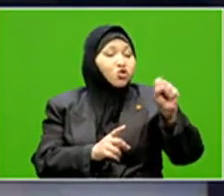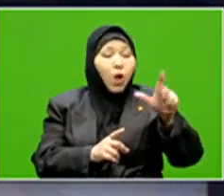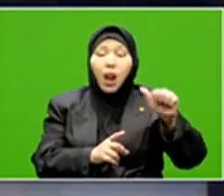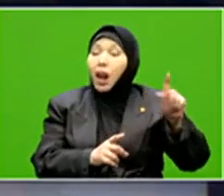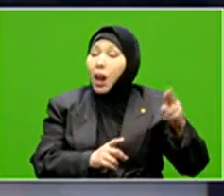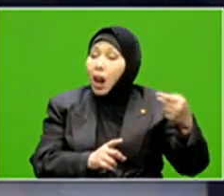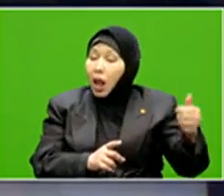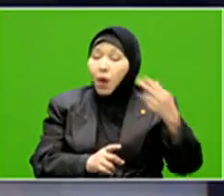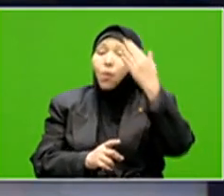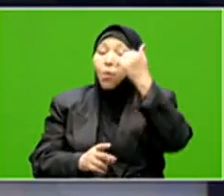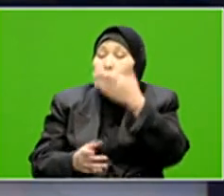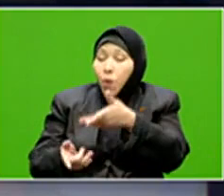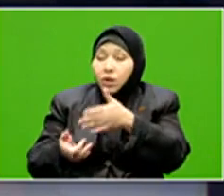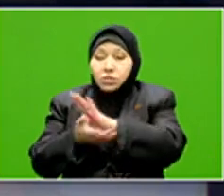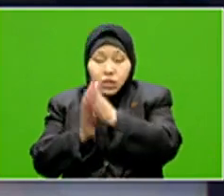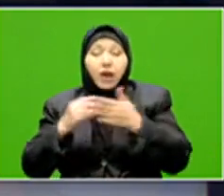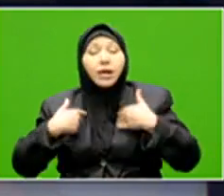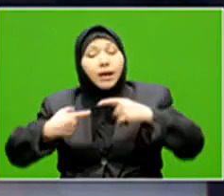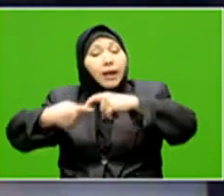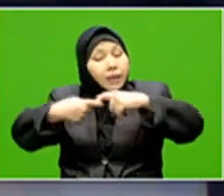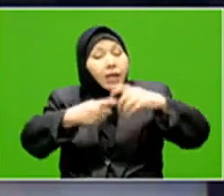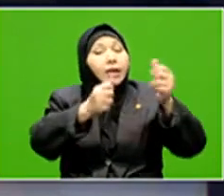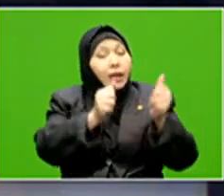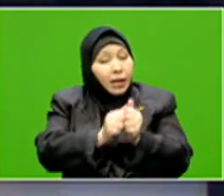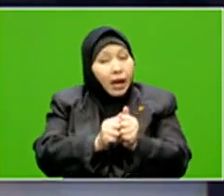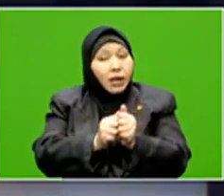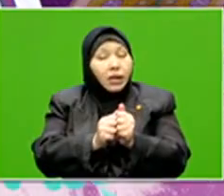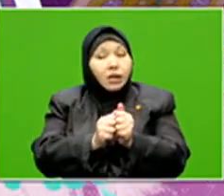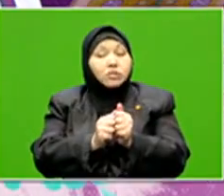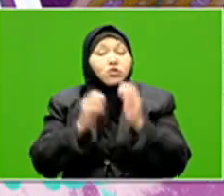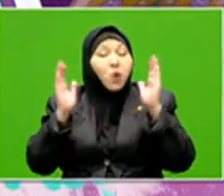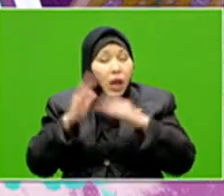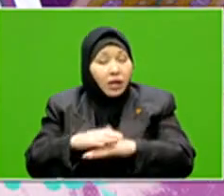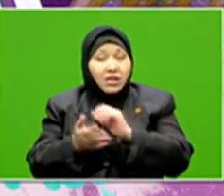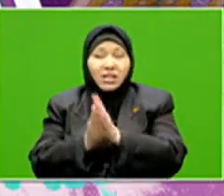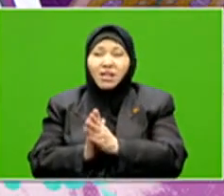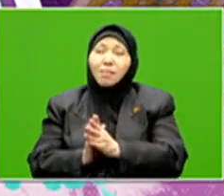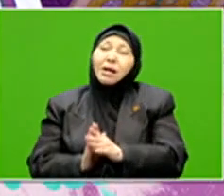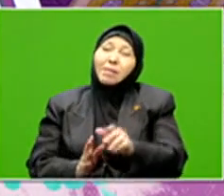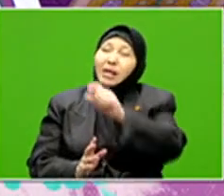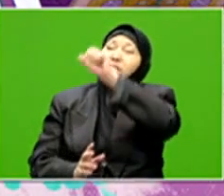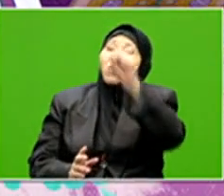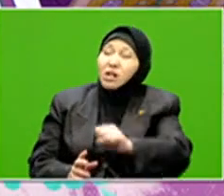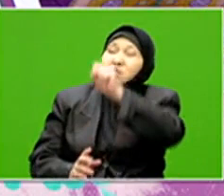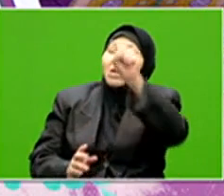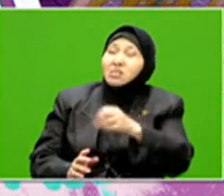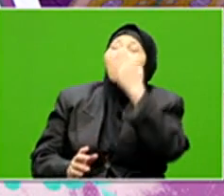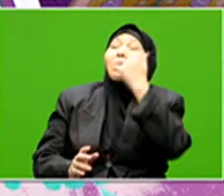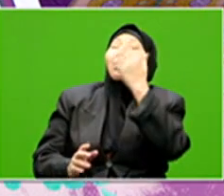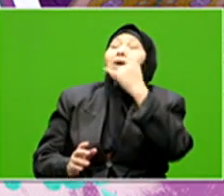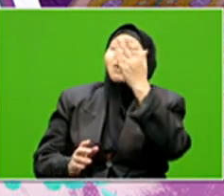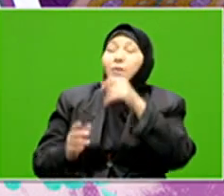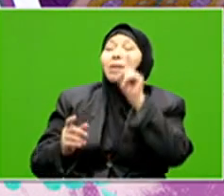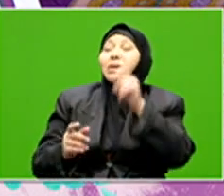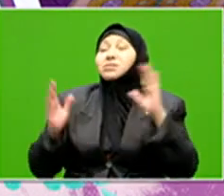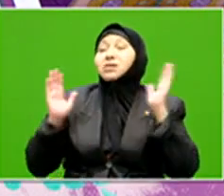kita yakin bahawa ada kaitan dengan solat, sehinggakan kaumnya mempersoalkan solat Nabi Syuaib. Ya, yang ada